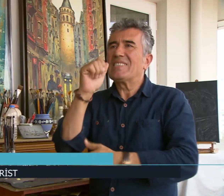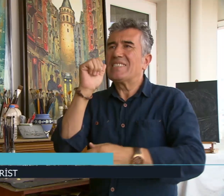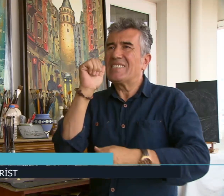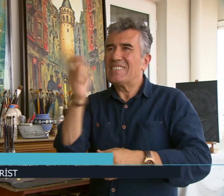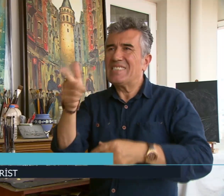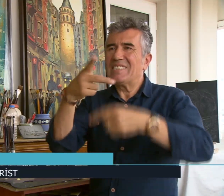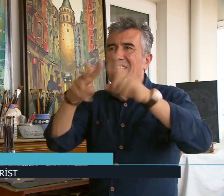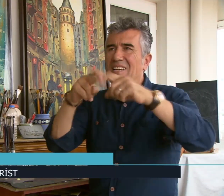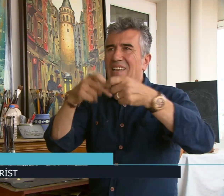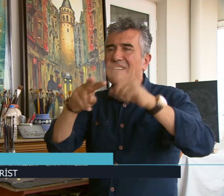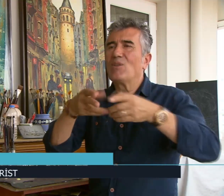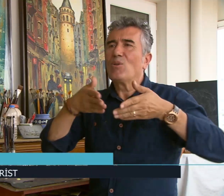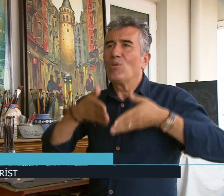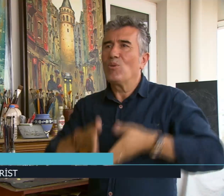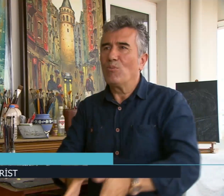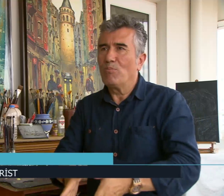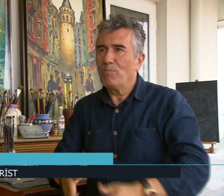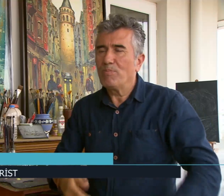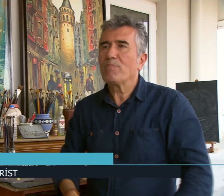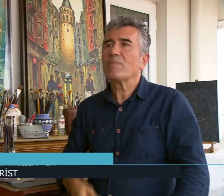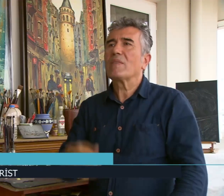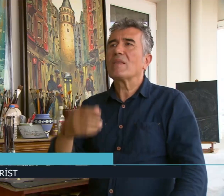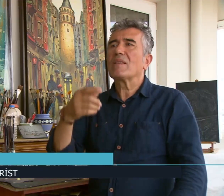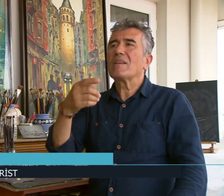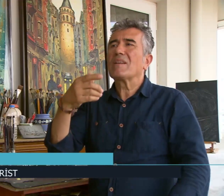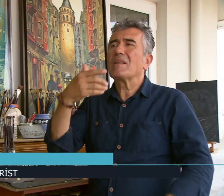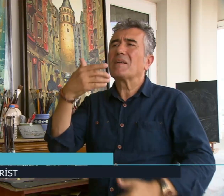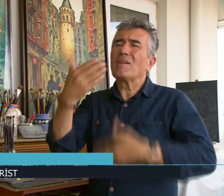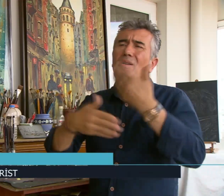1956 Sivas'ın Zara ilçesinde doğdum.